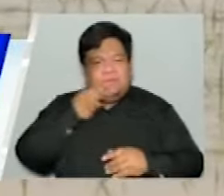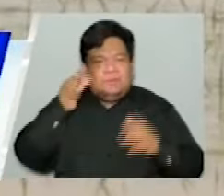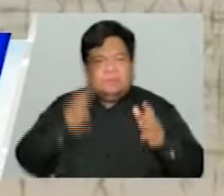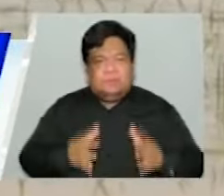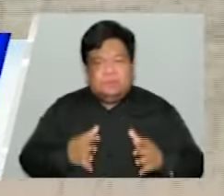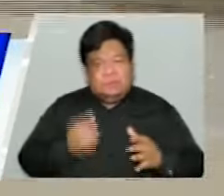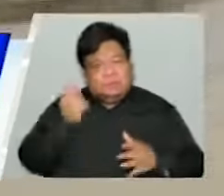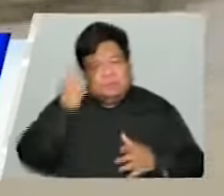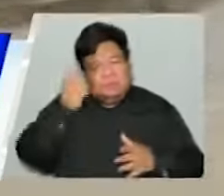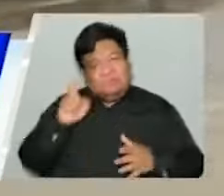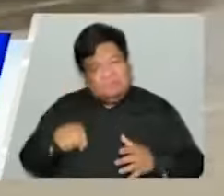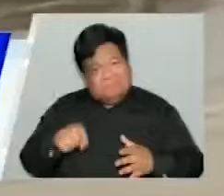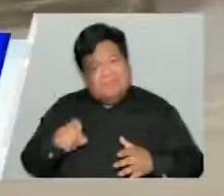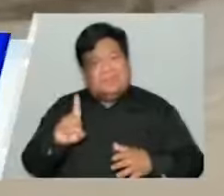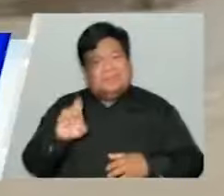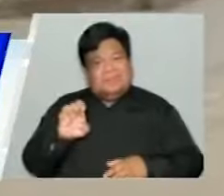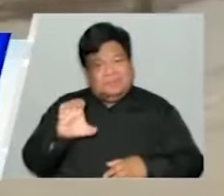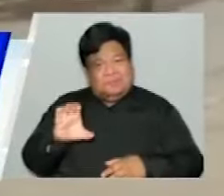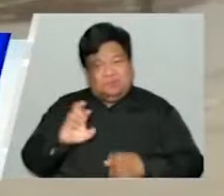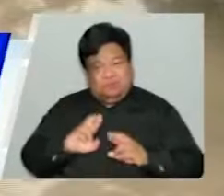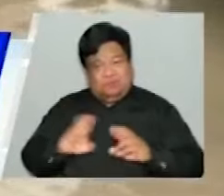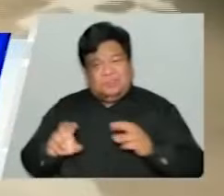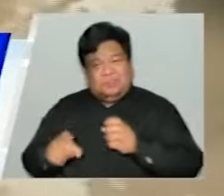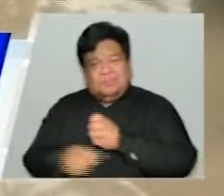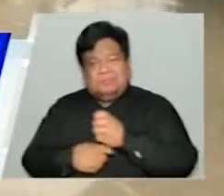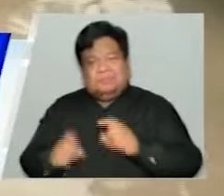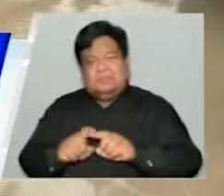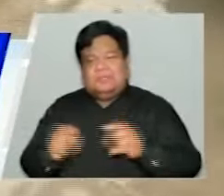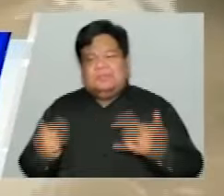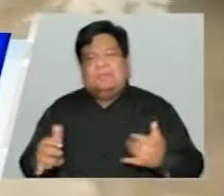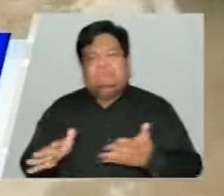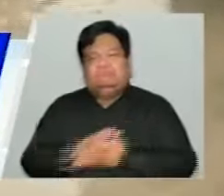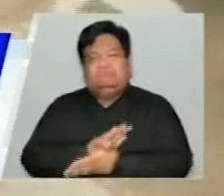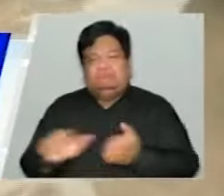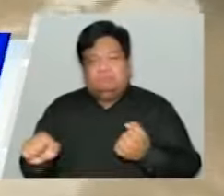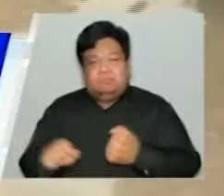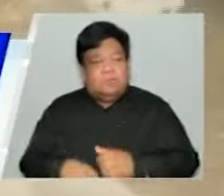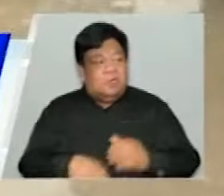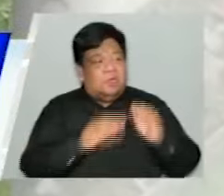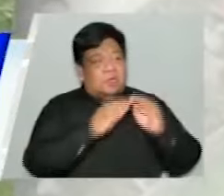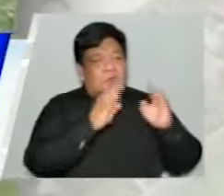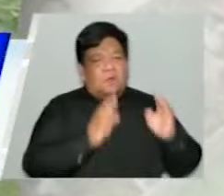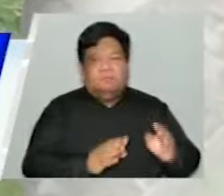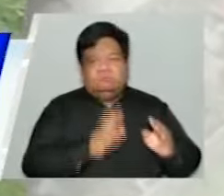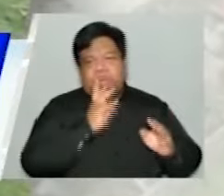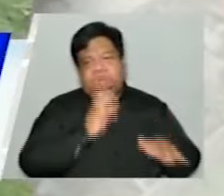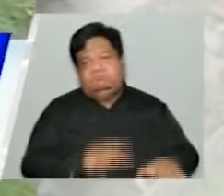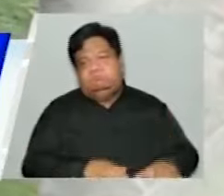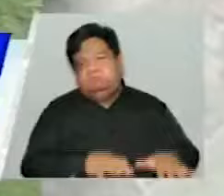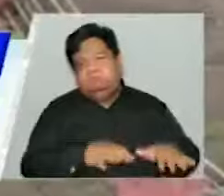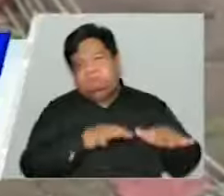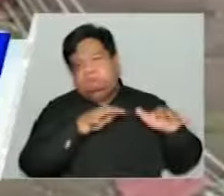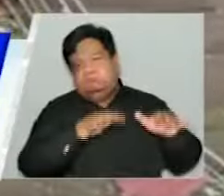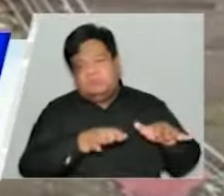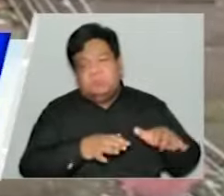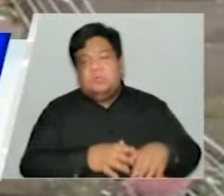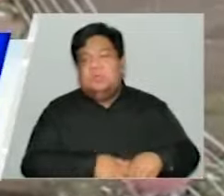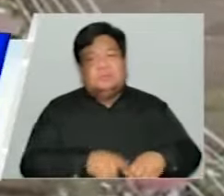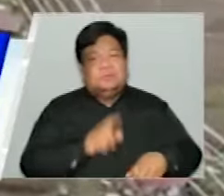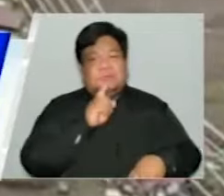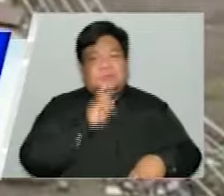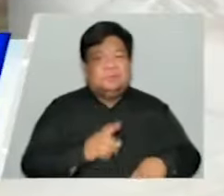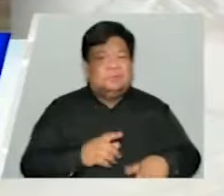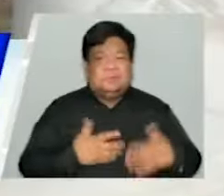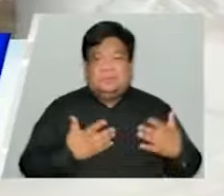aanihin ang mga pananim. Lubog din sa baha ang ilang bahay sa Barangay Antiporda sa bayan ng Bugey. Halos maubos naman ang bubog ng mga